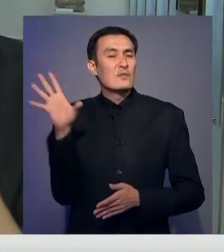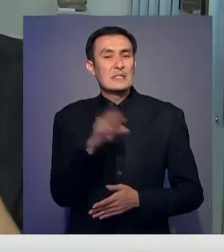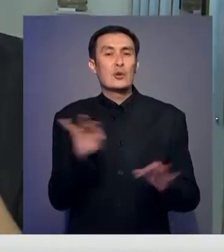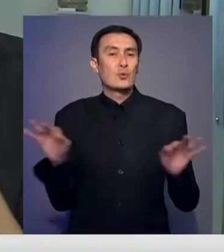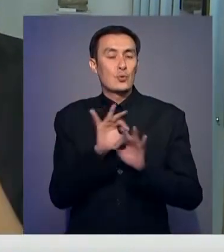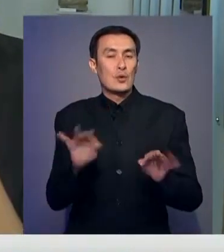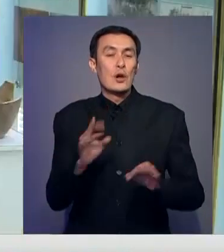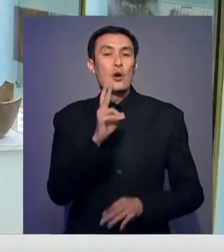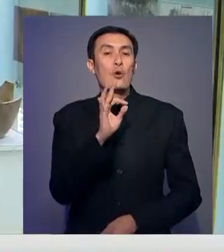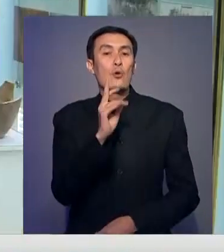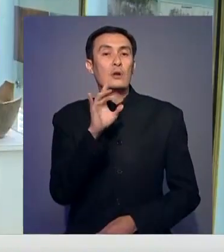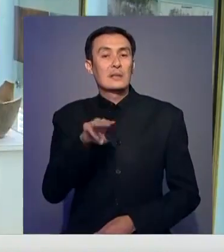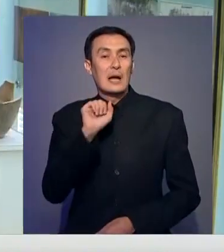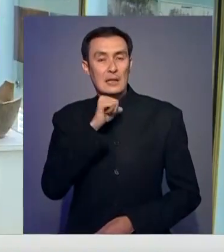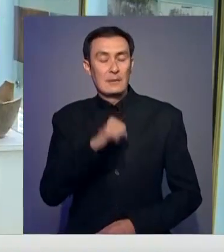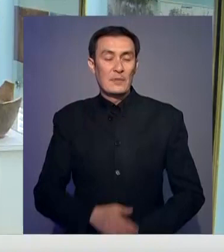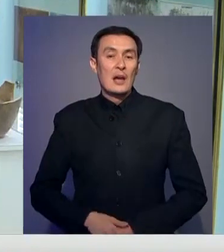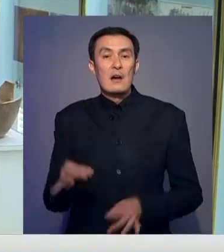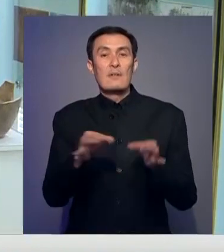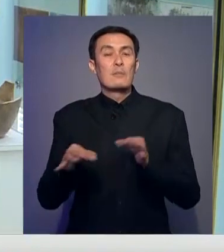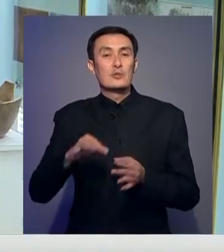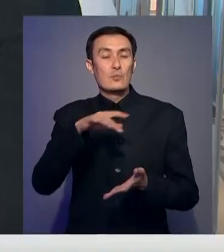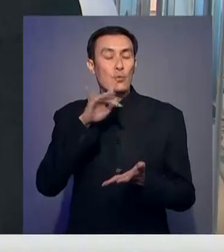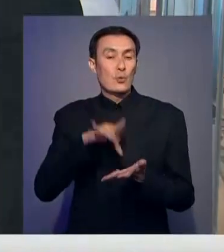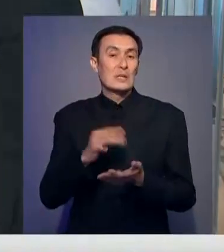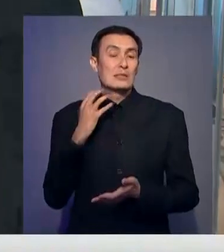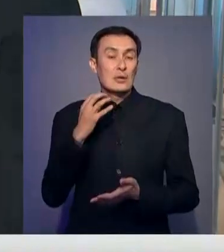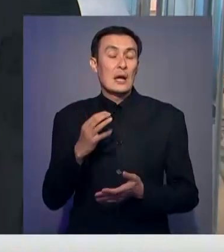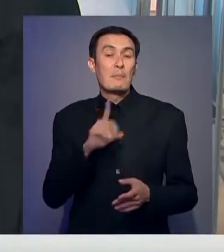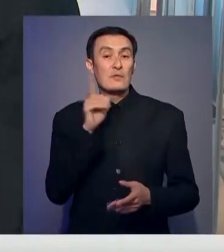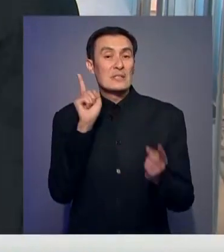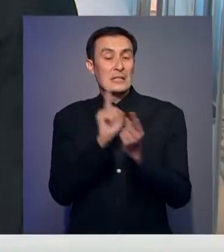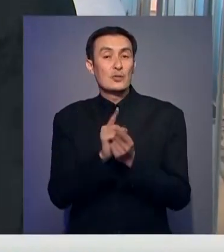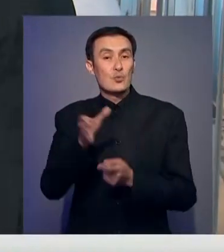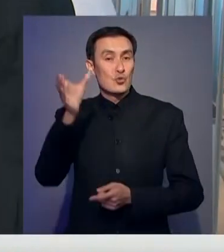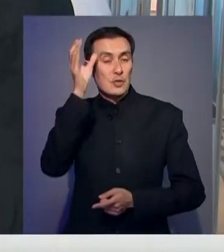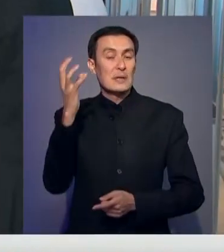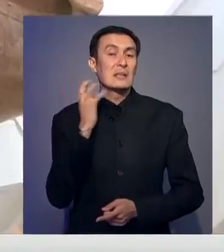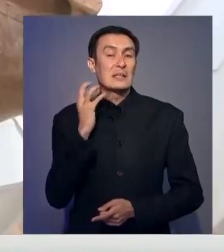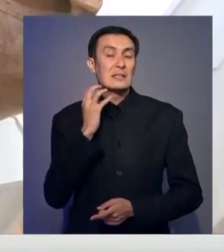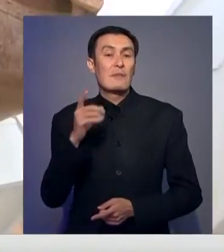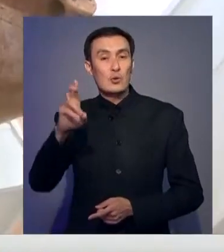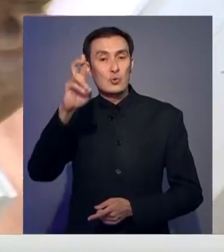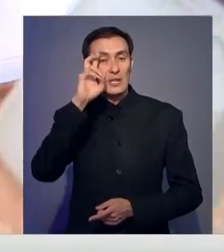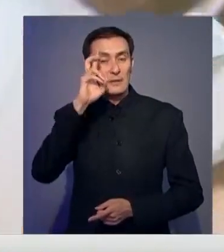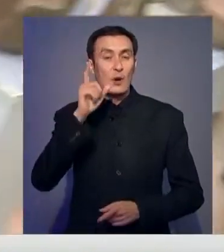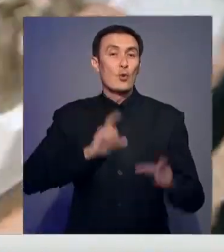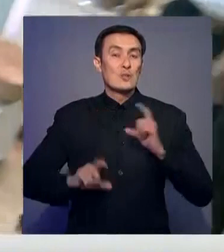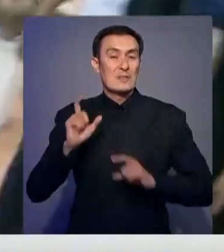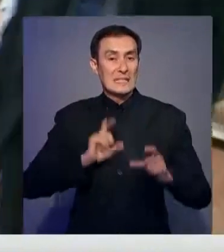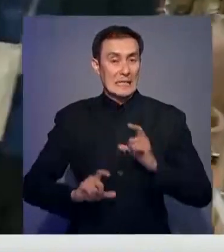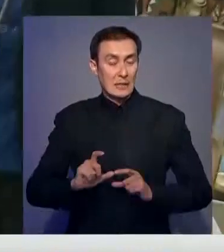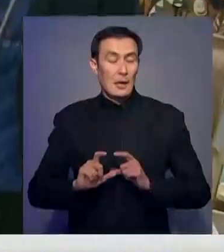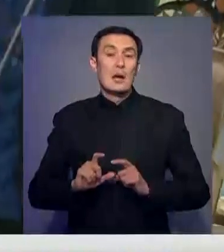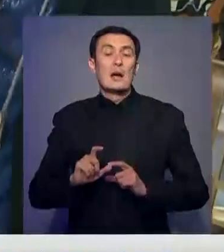кюи Коркыта. В областном центре молодой японский исследователь встретился с учеными Кызылординского государственного